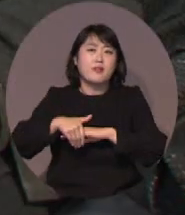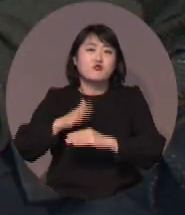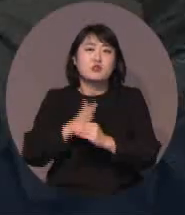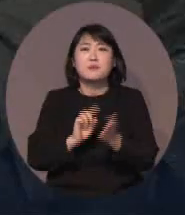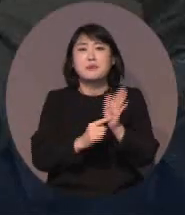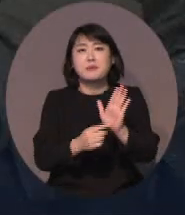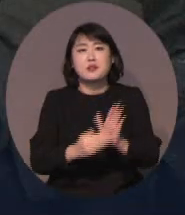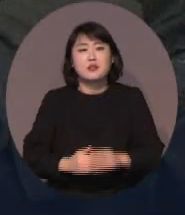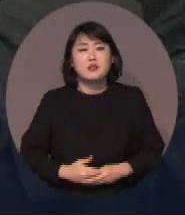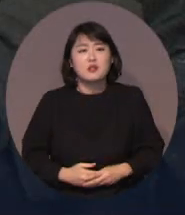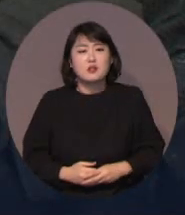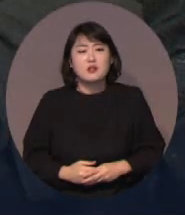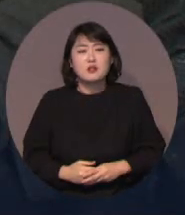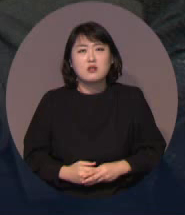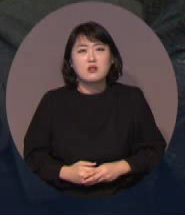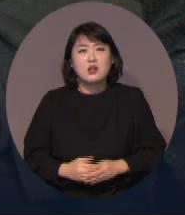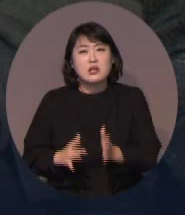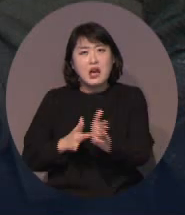병충해방제 사육기반